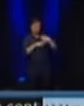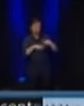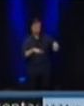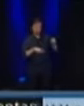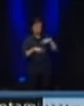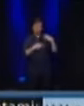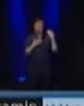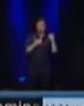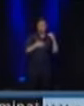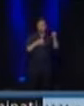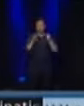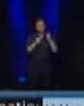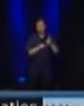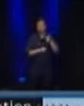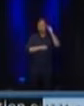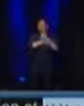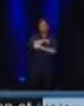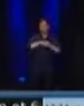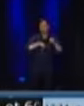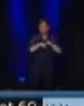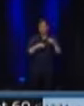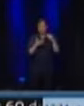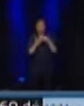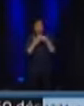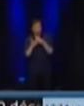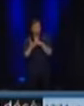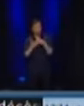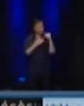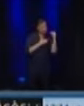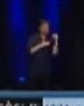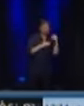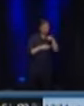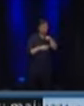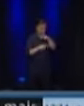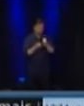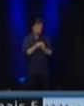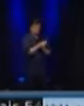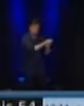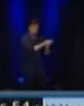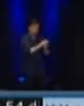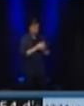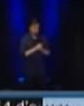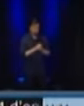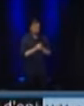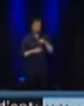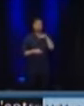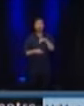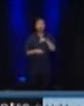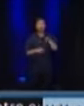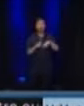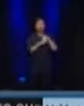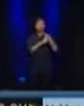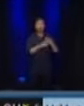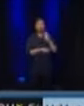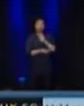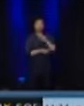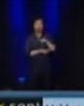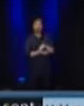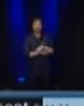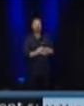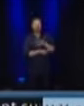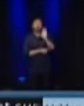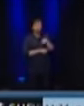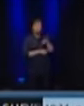quand même du personnel plus supplémentaire, qui ont des dépenses supplémentaires. Est-ce que vous allez donner suite à cette demande d'aide-là? Bien, on a aidé financièrement l'année dernière,